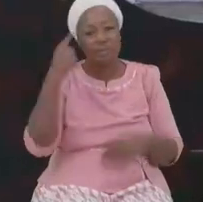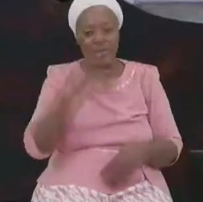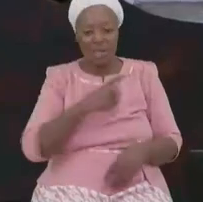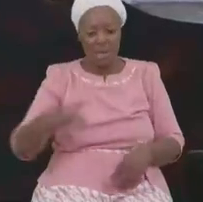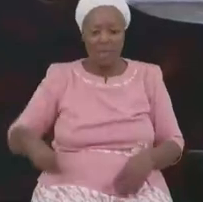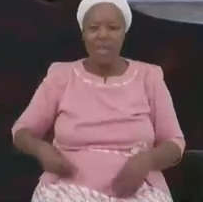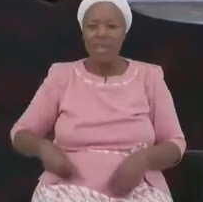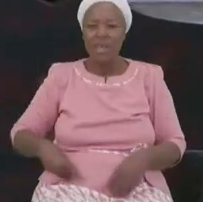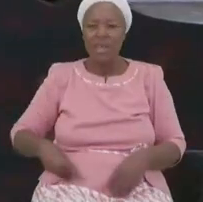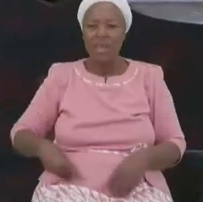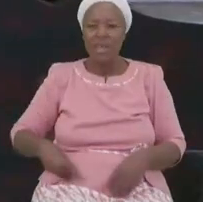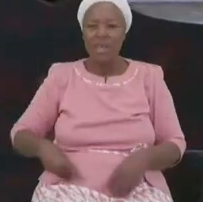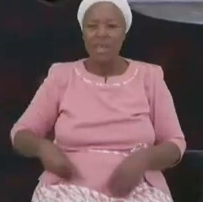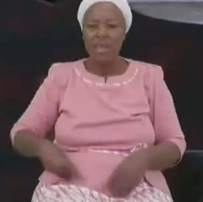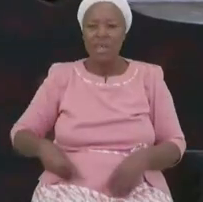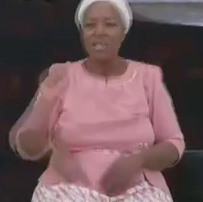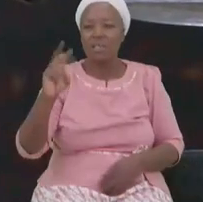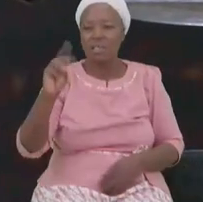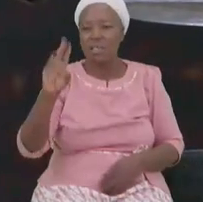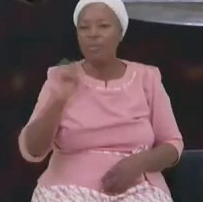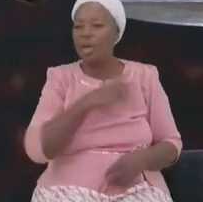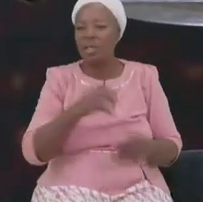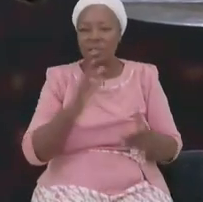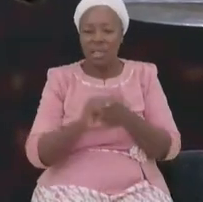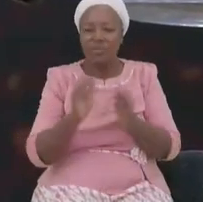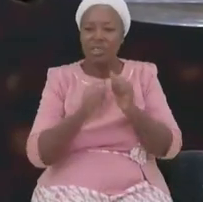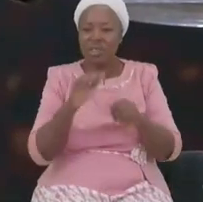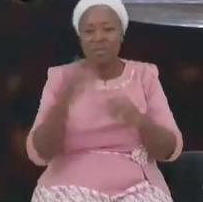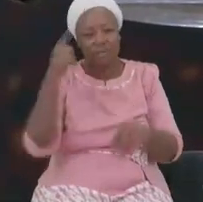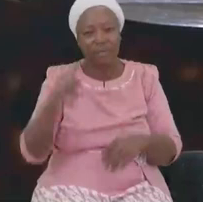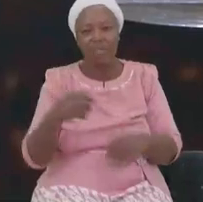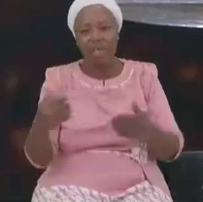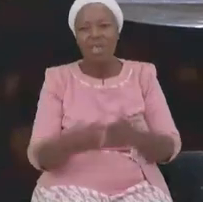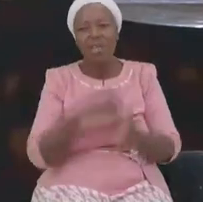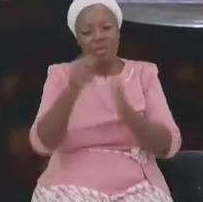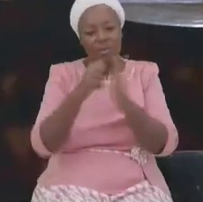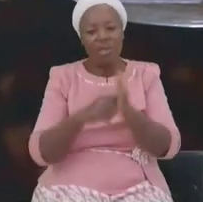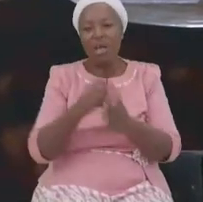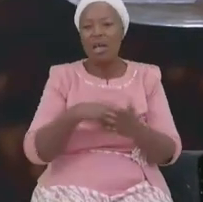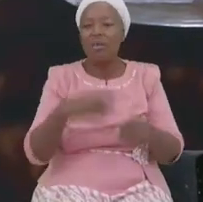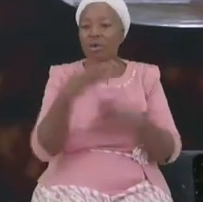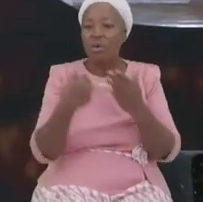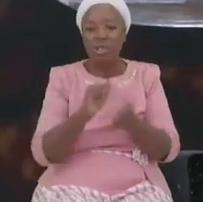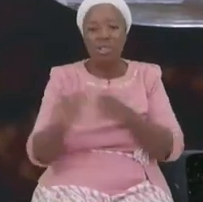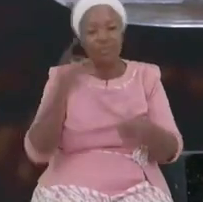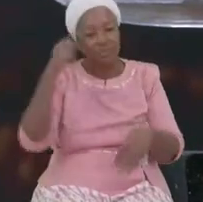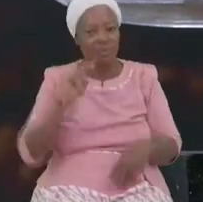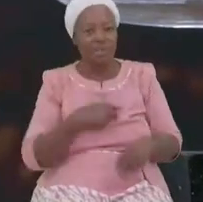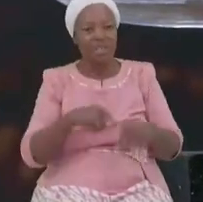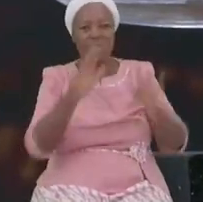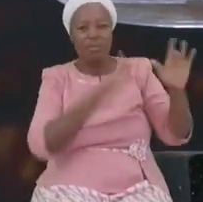ce qu'il a fait en Ésaïe et ce qu'il a fait dans la Nouvelle Alliance. Et la miséricorde du Seigneur